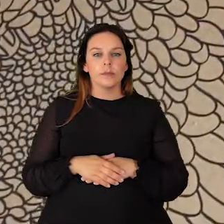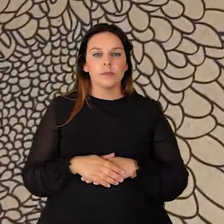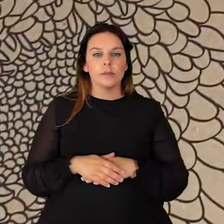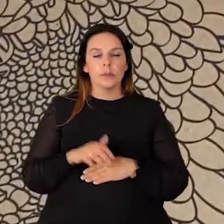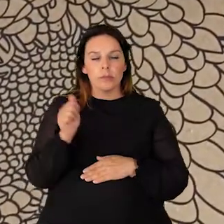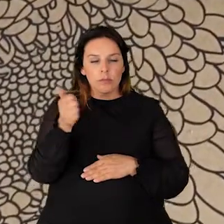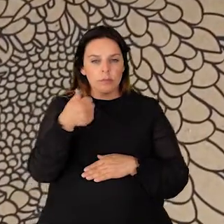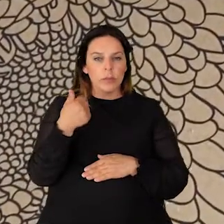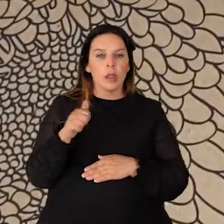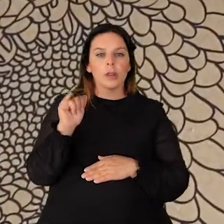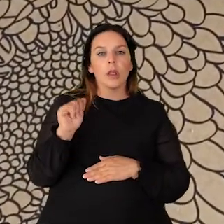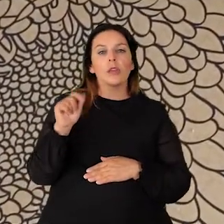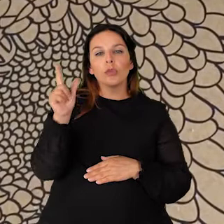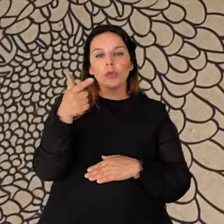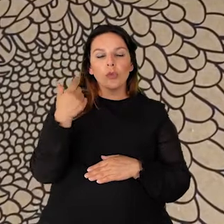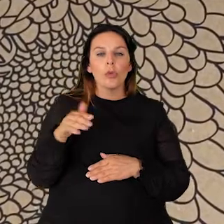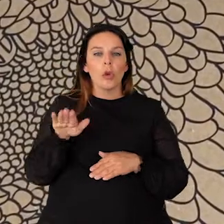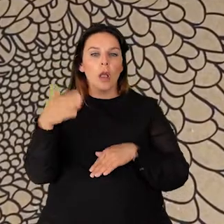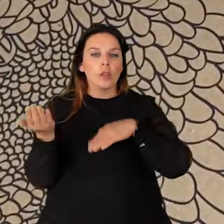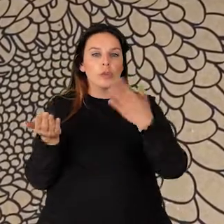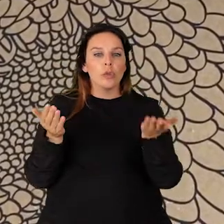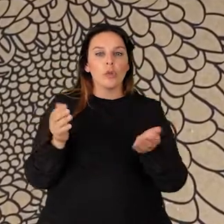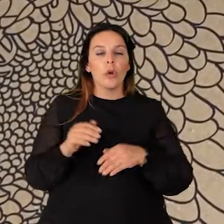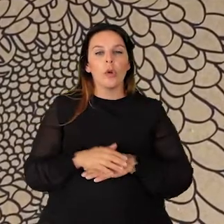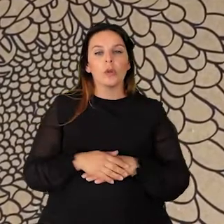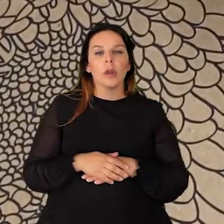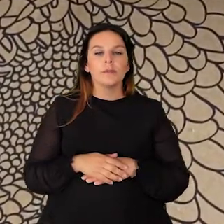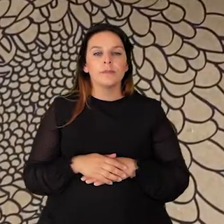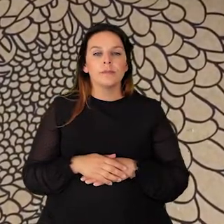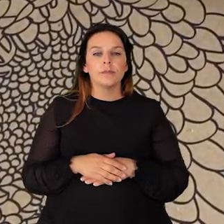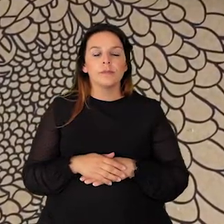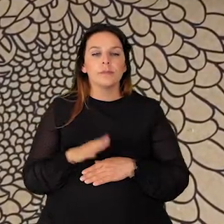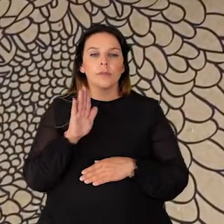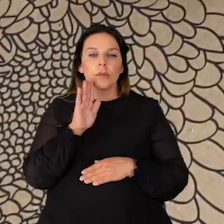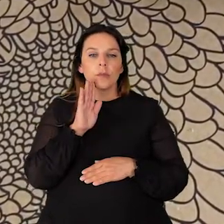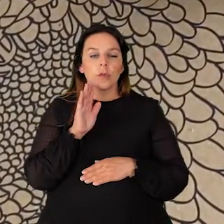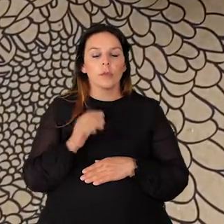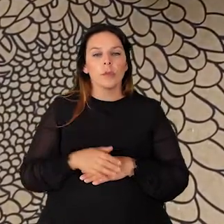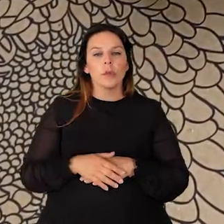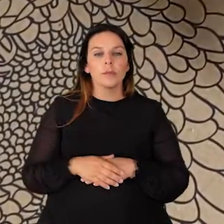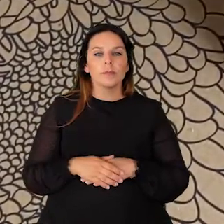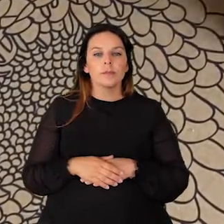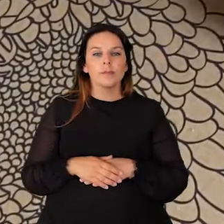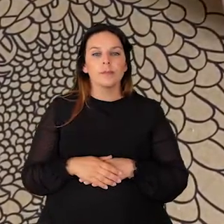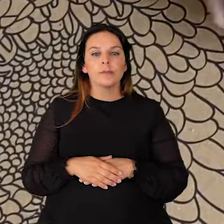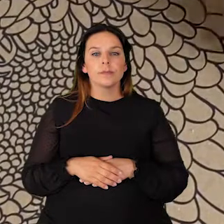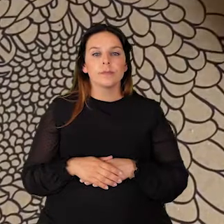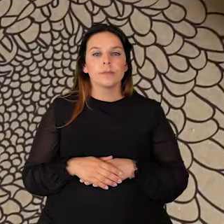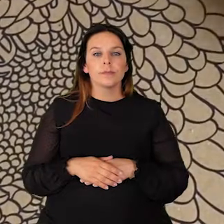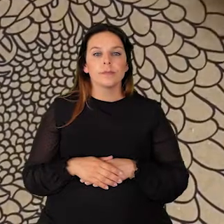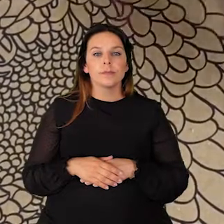z jednej z drugiej strony możecie tak kawałeczek wejść na ten trójkącik i zagiąć go i